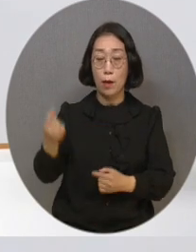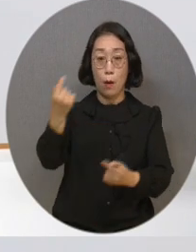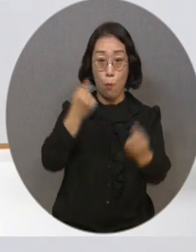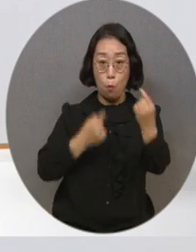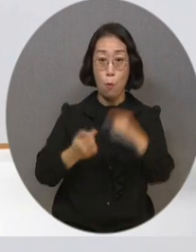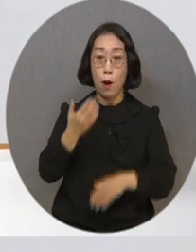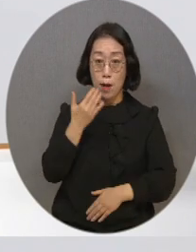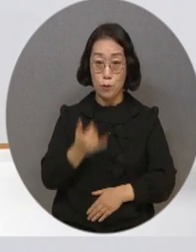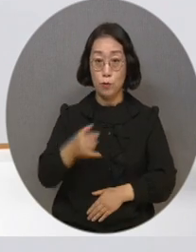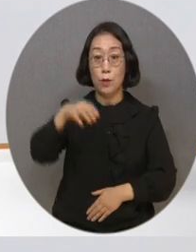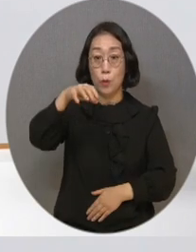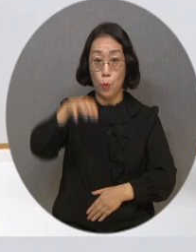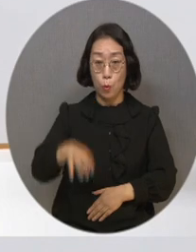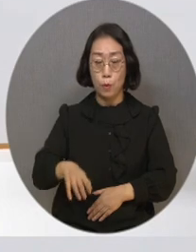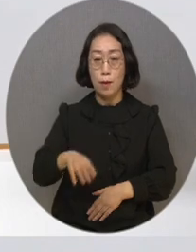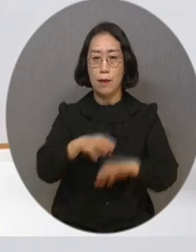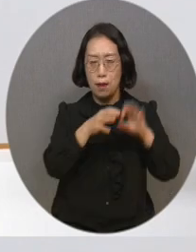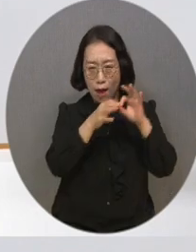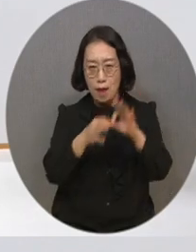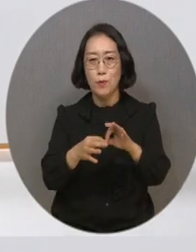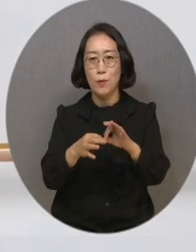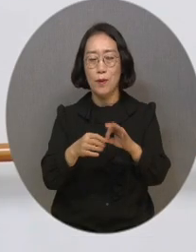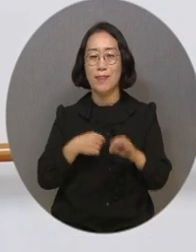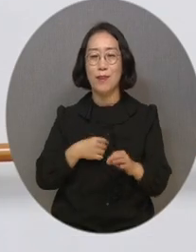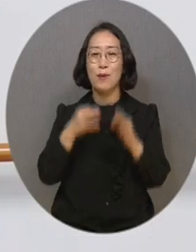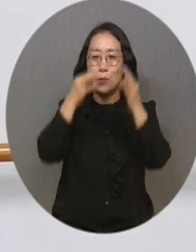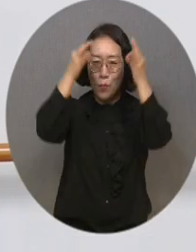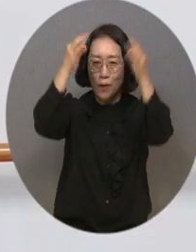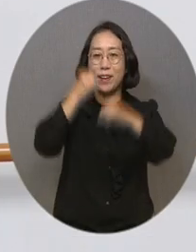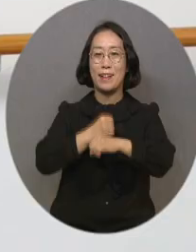있는 체육시설로 거듭날 수 있도록 노력하겠습니다.